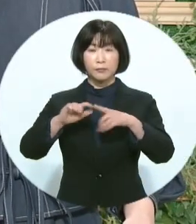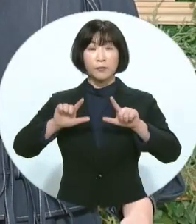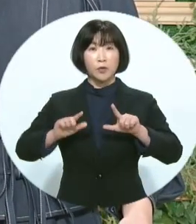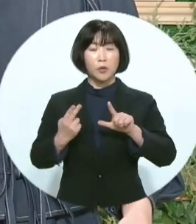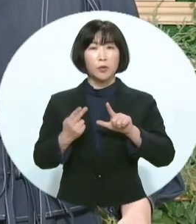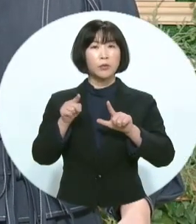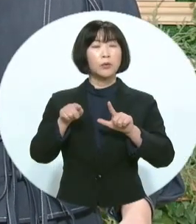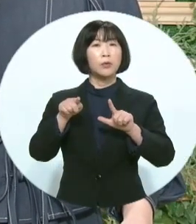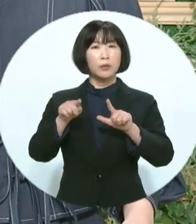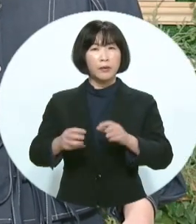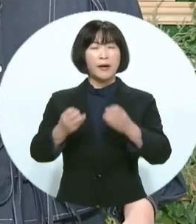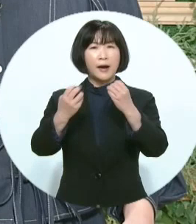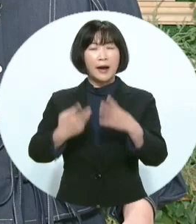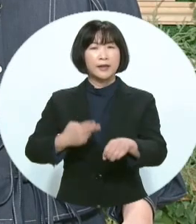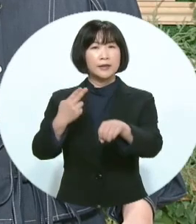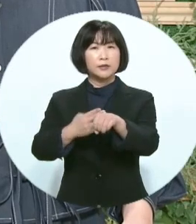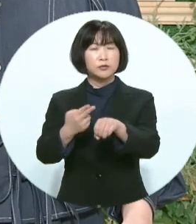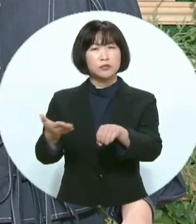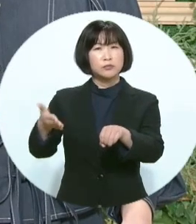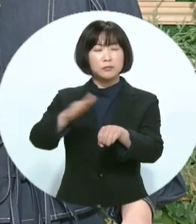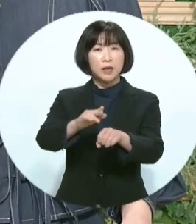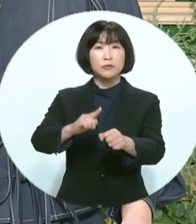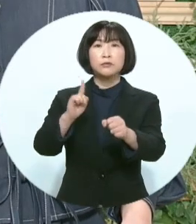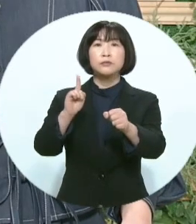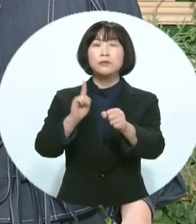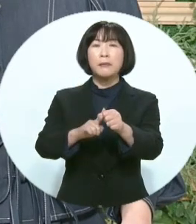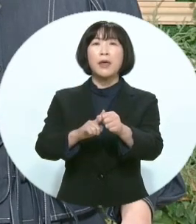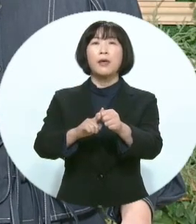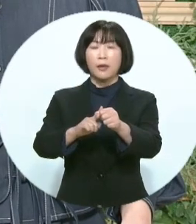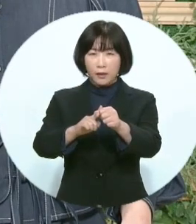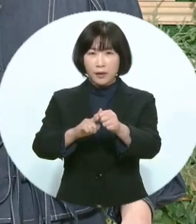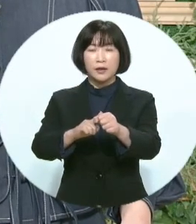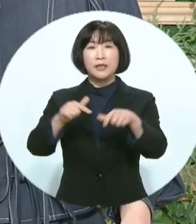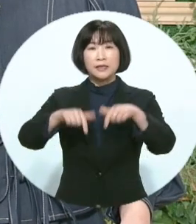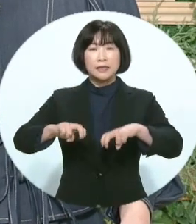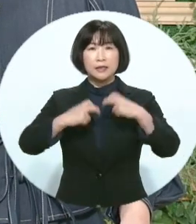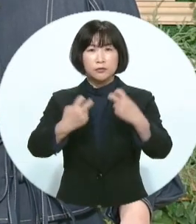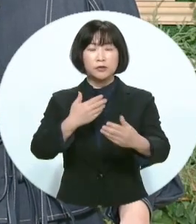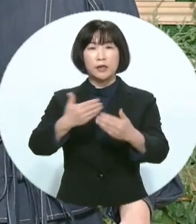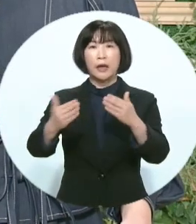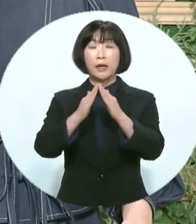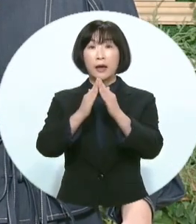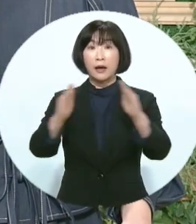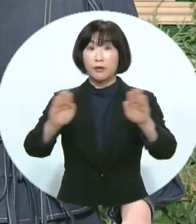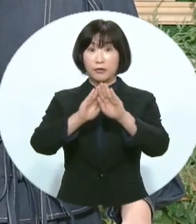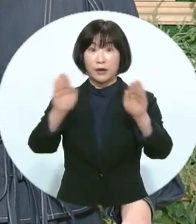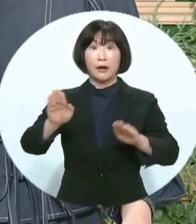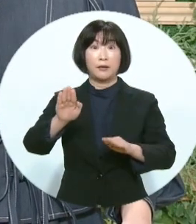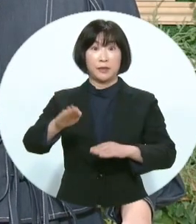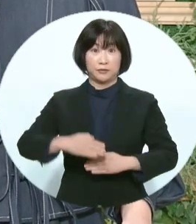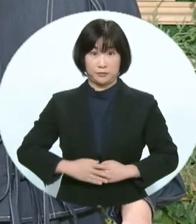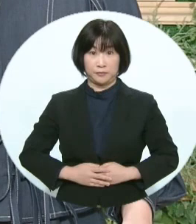西新宿で都市実装を目指す様々な先端サービスの体験会が行われています。